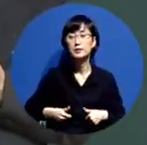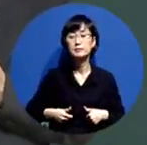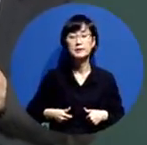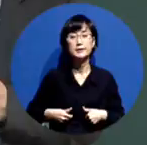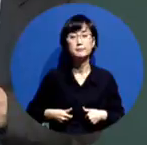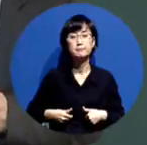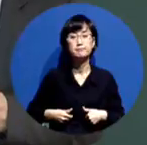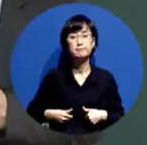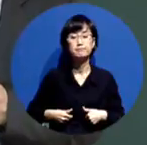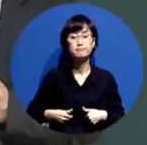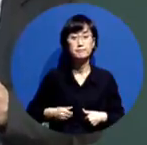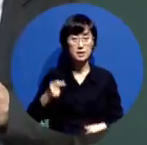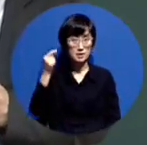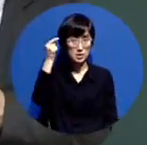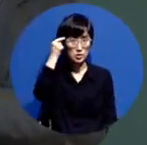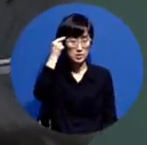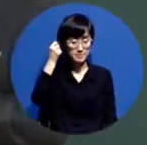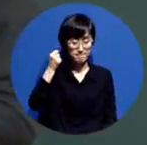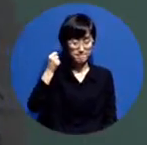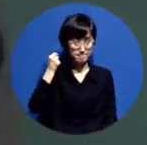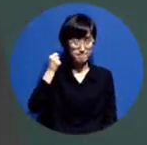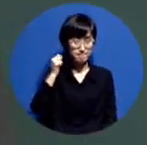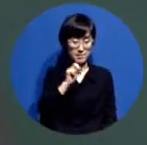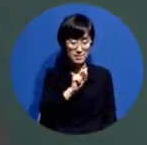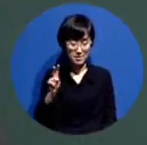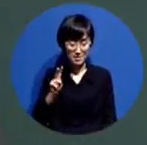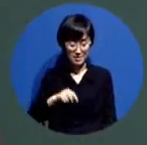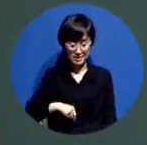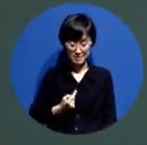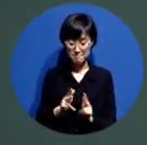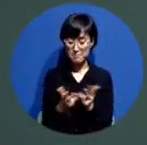就是精神上的力量。 그래야 자기 자신을 이기고요.